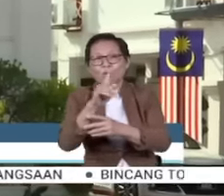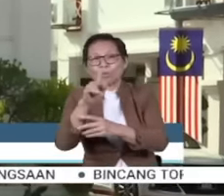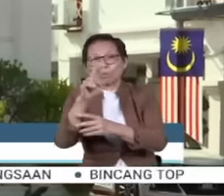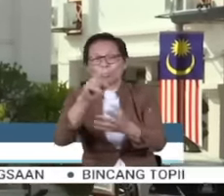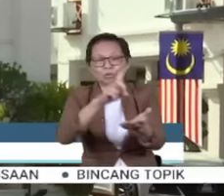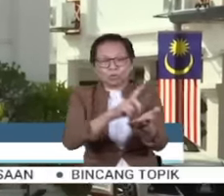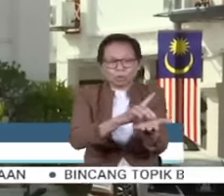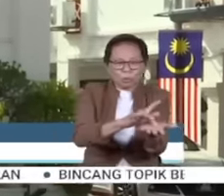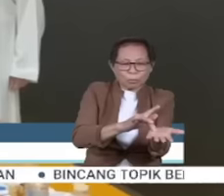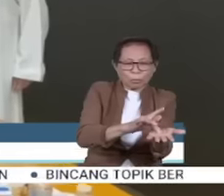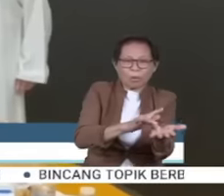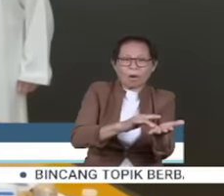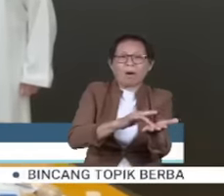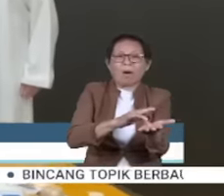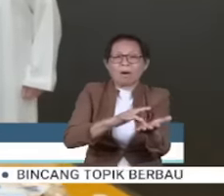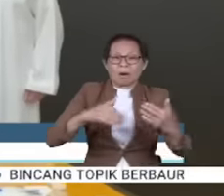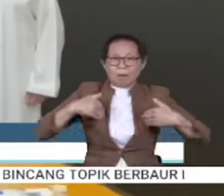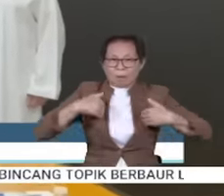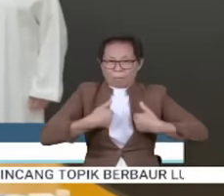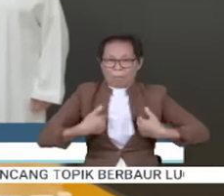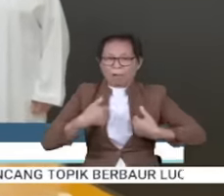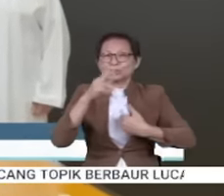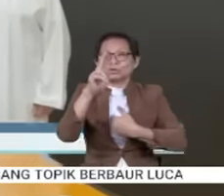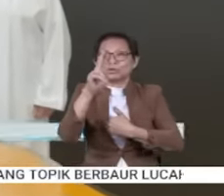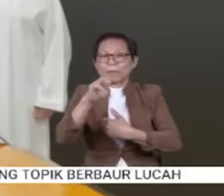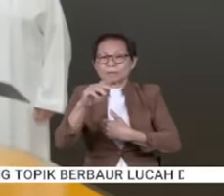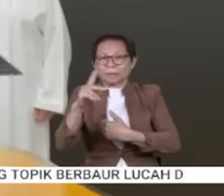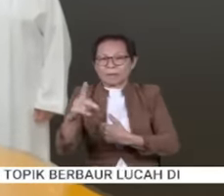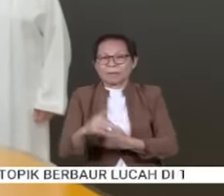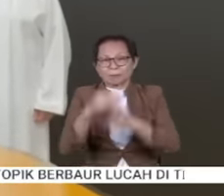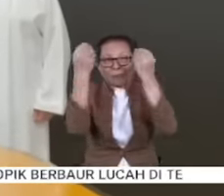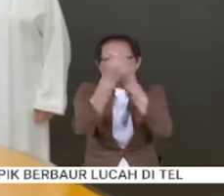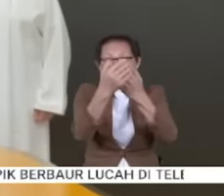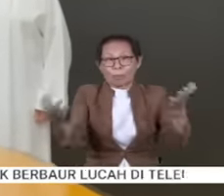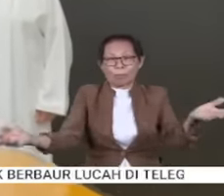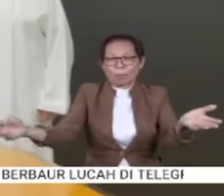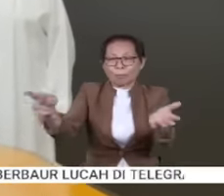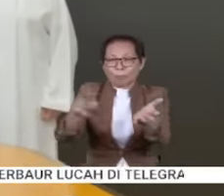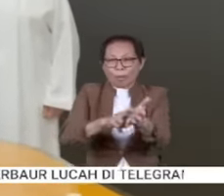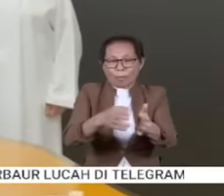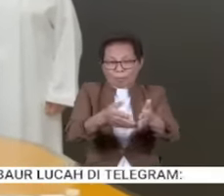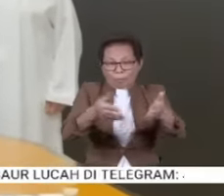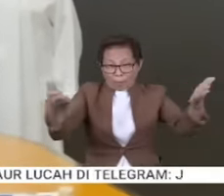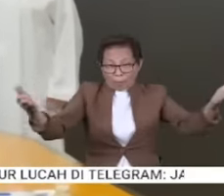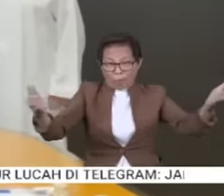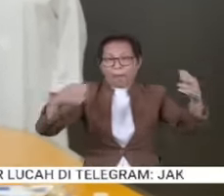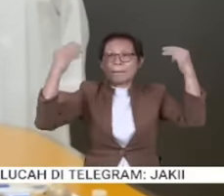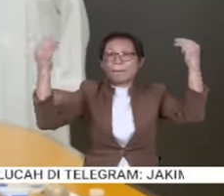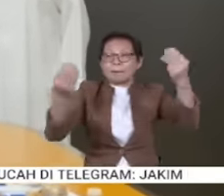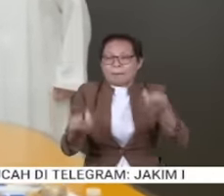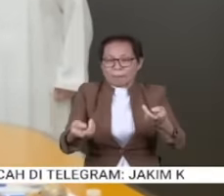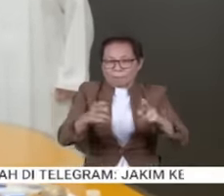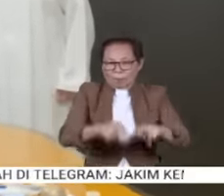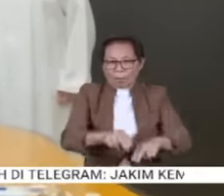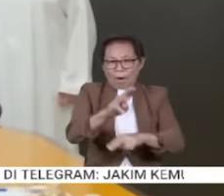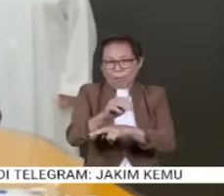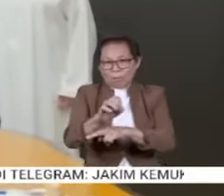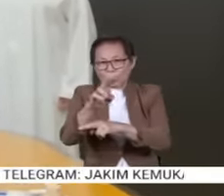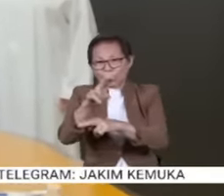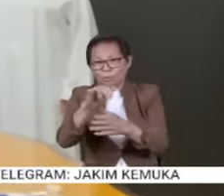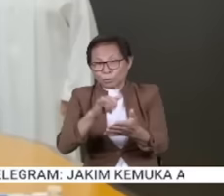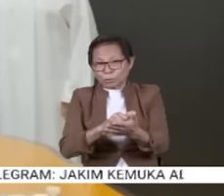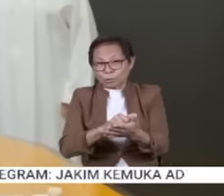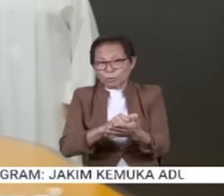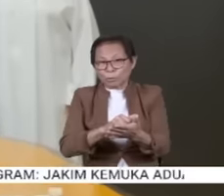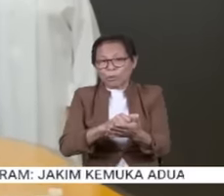dokter perubahan veterina UMK beliau memaklumkannya dalam satu kenyataan media selepas majelis menandatangani MOU